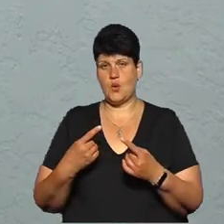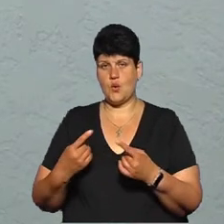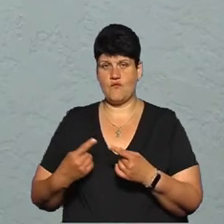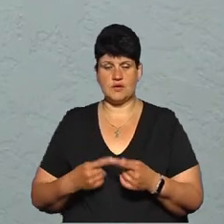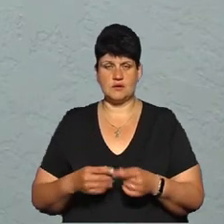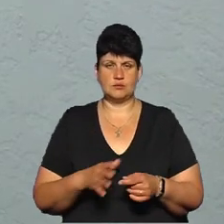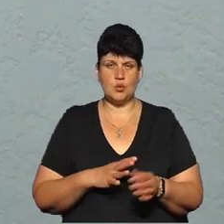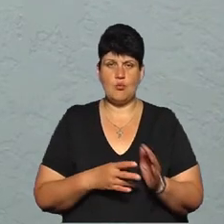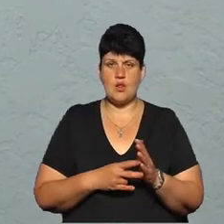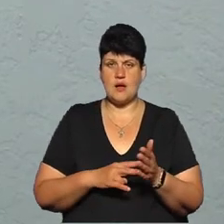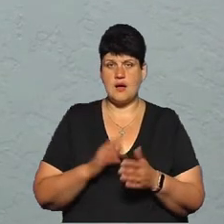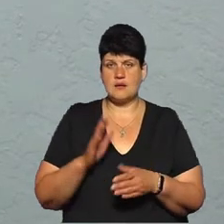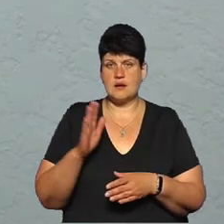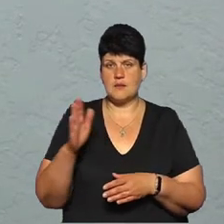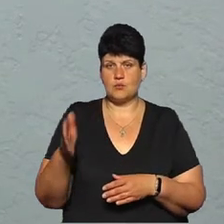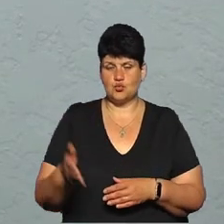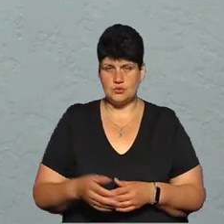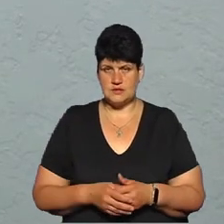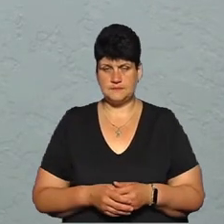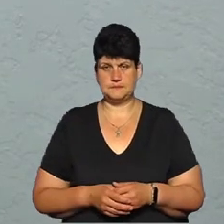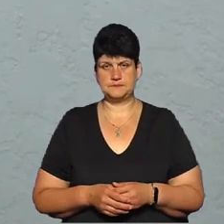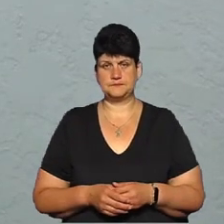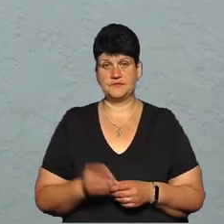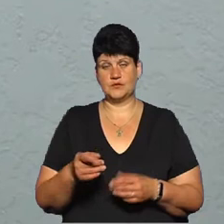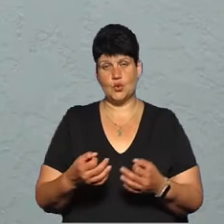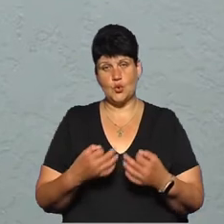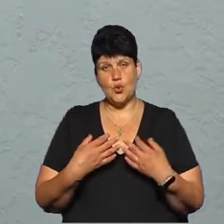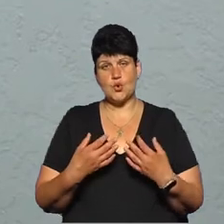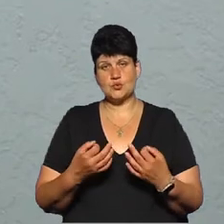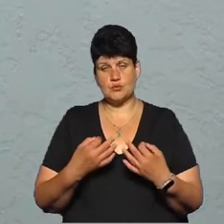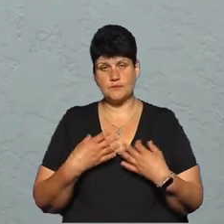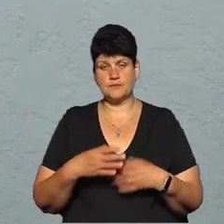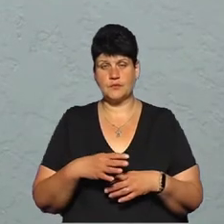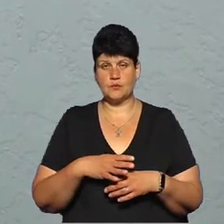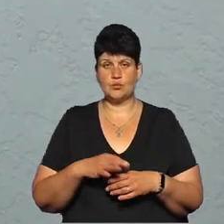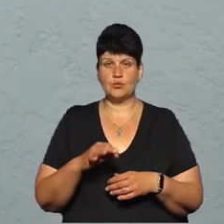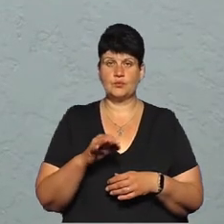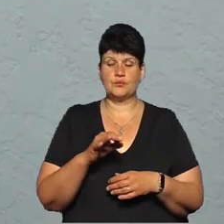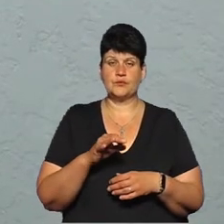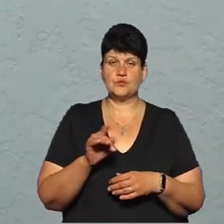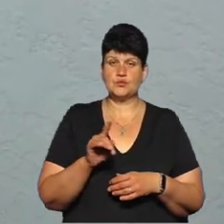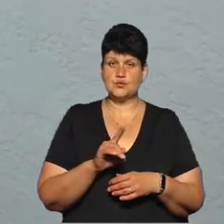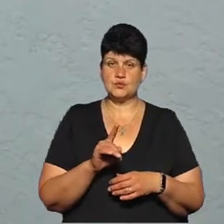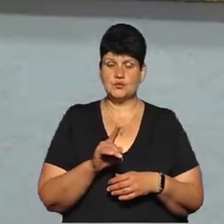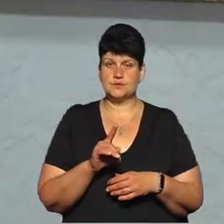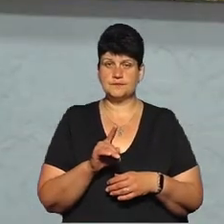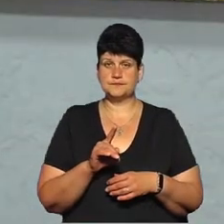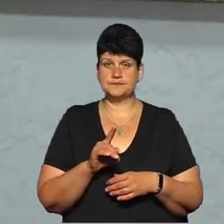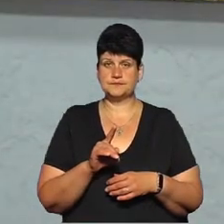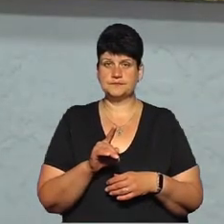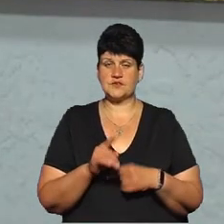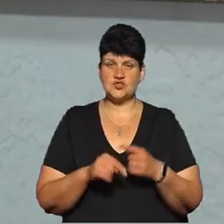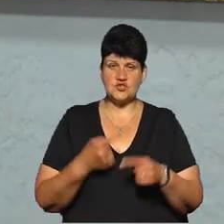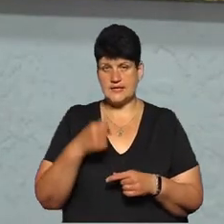на майбутнє. Він розповідав мені про те, що через рік